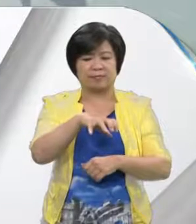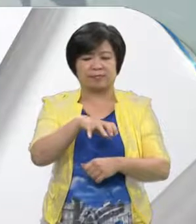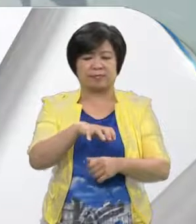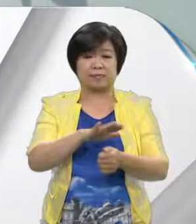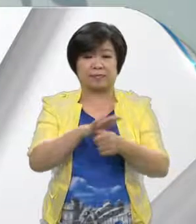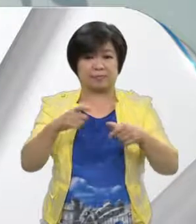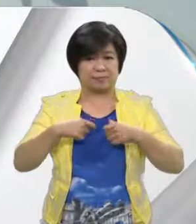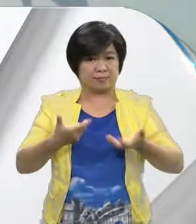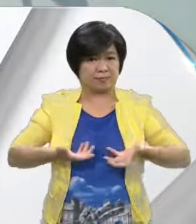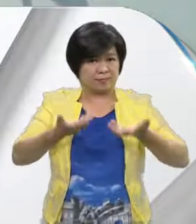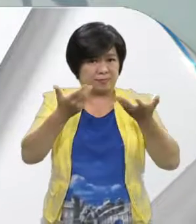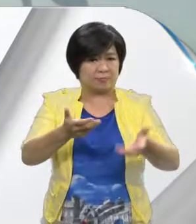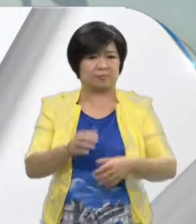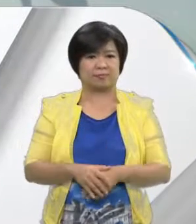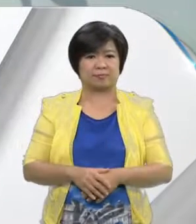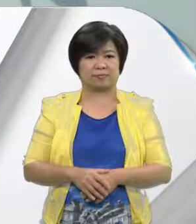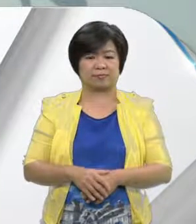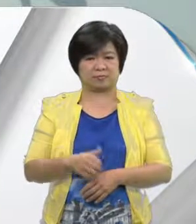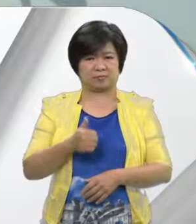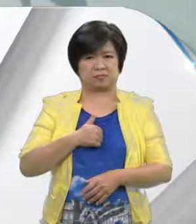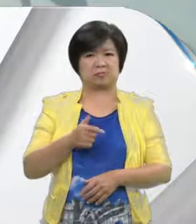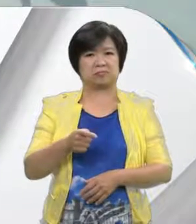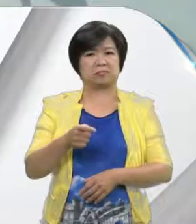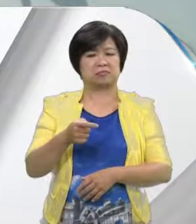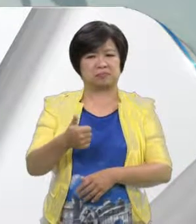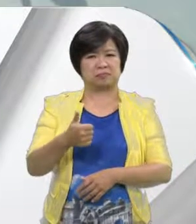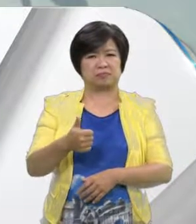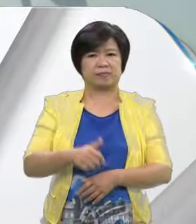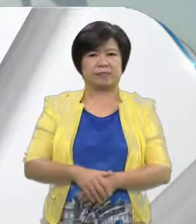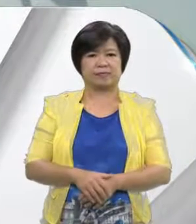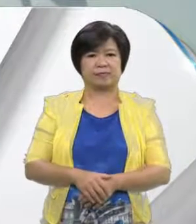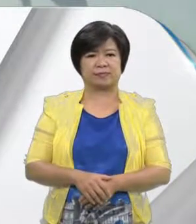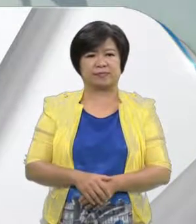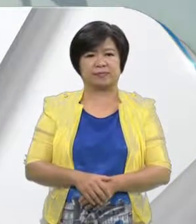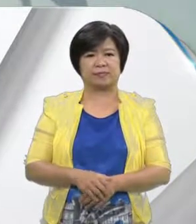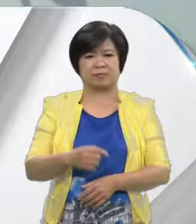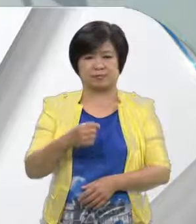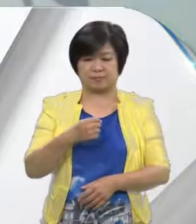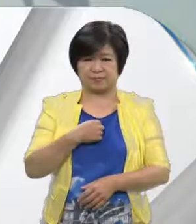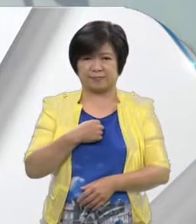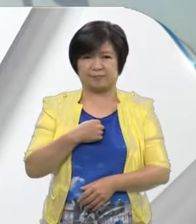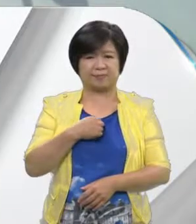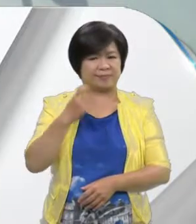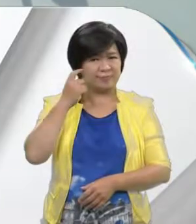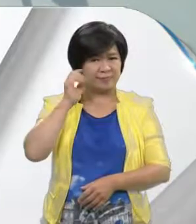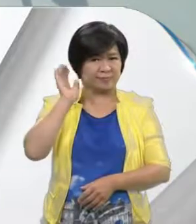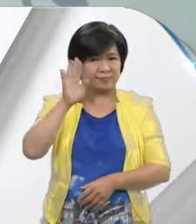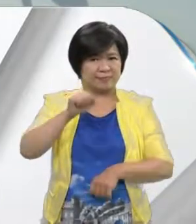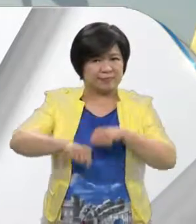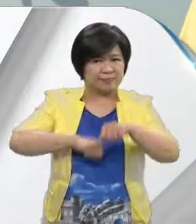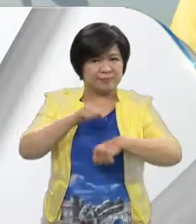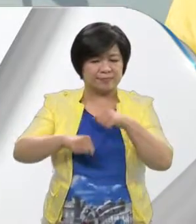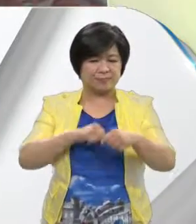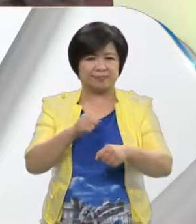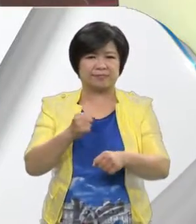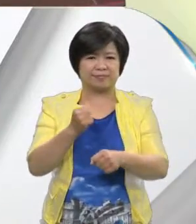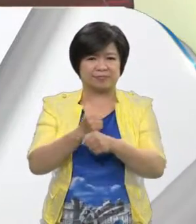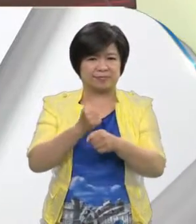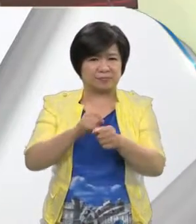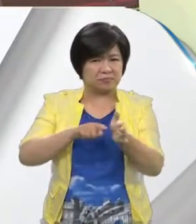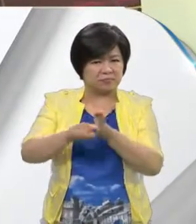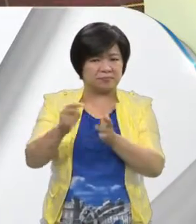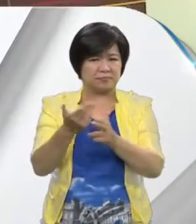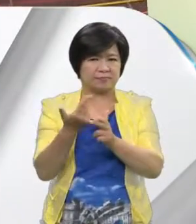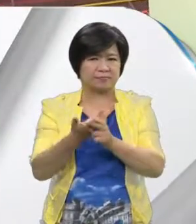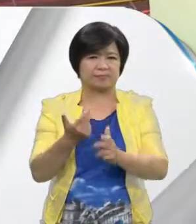我觉得这个活动实在太有意义了，能实践我当自行车车手的梦想。 其实